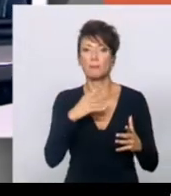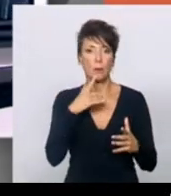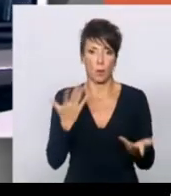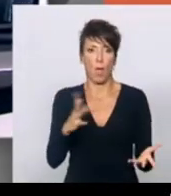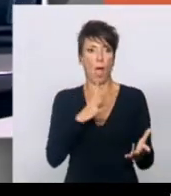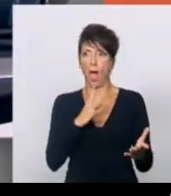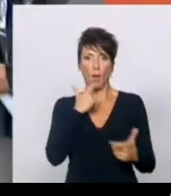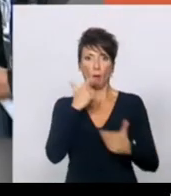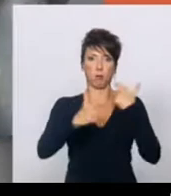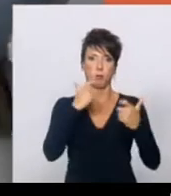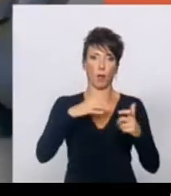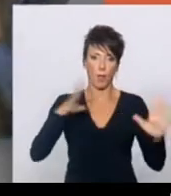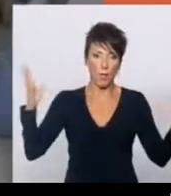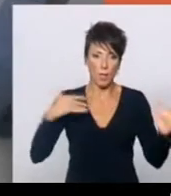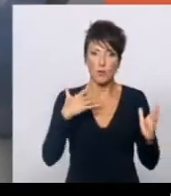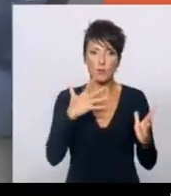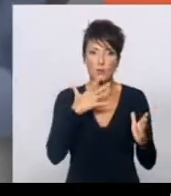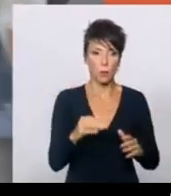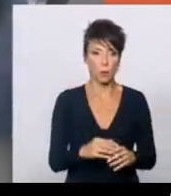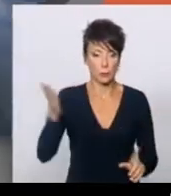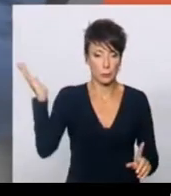έξω από την επιχείρησή του.